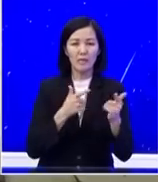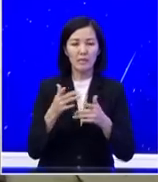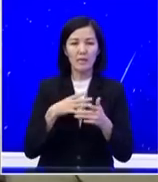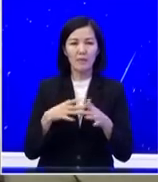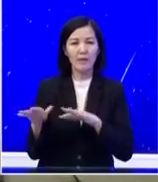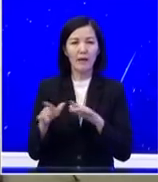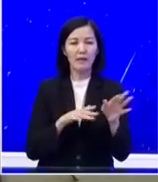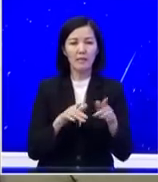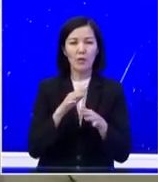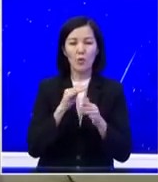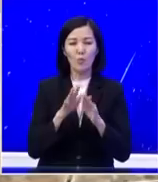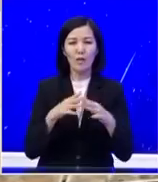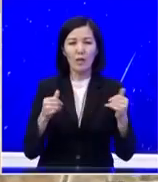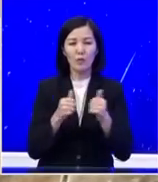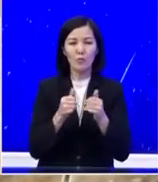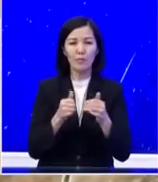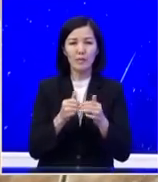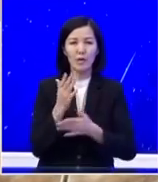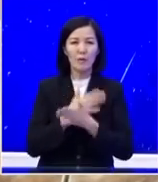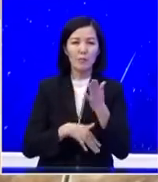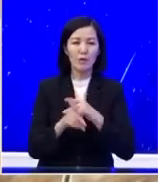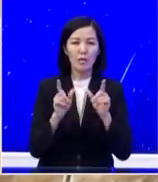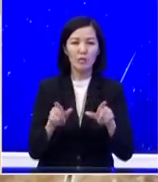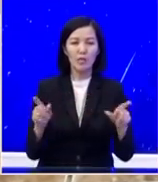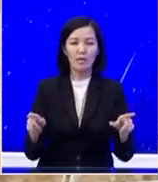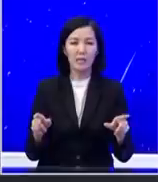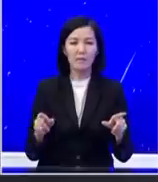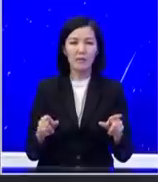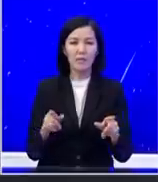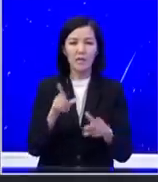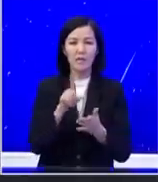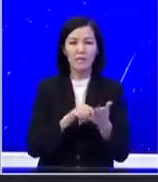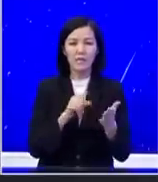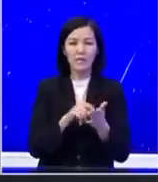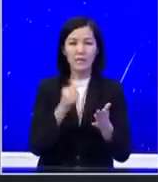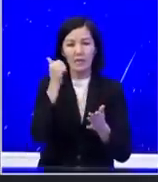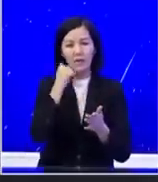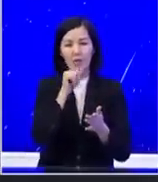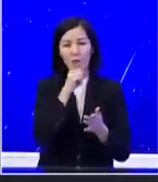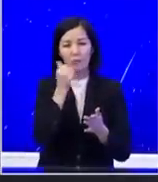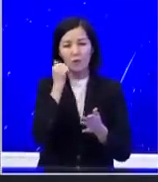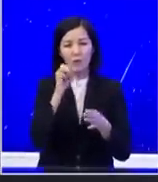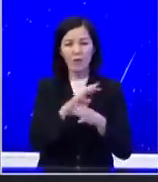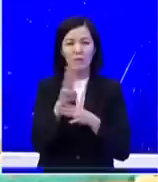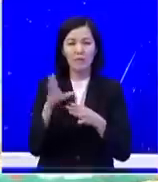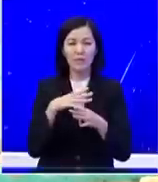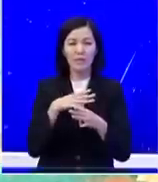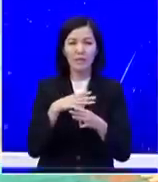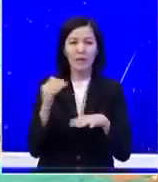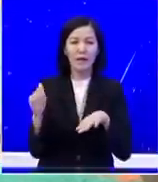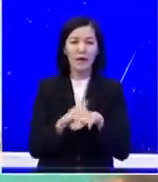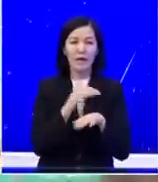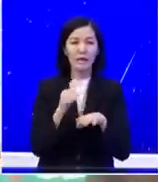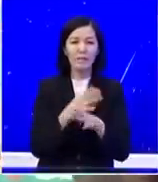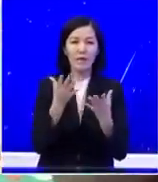Акция аясында көппалалы жанұялар, мүмкіндігі шектеулі жандар мен зейнеткерлер қамтылды. Қайырымды жандардың шапағаты тигендердің